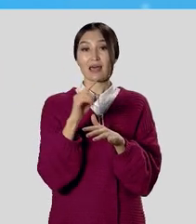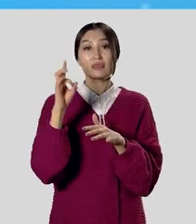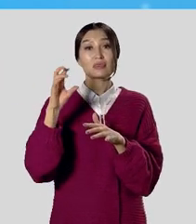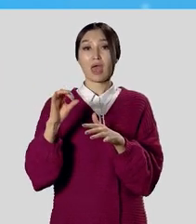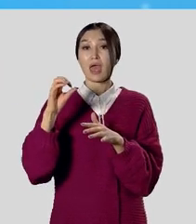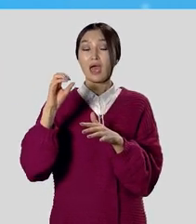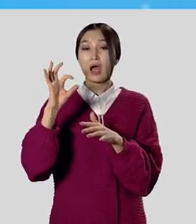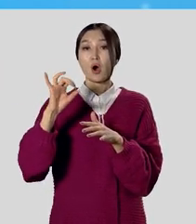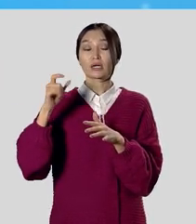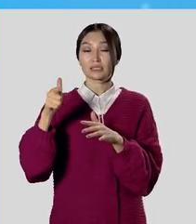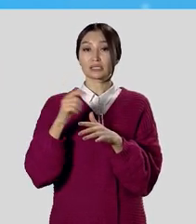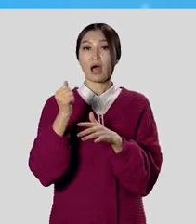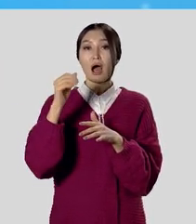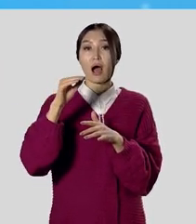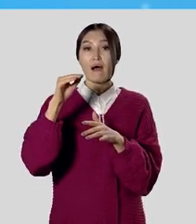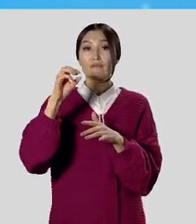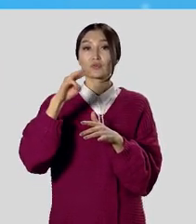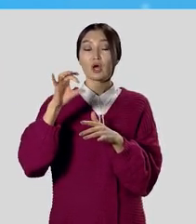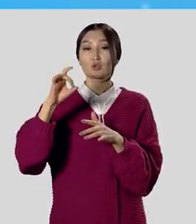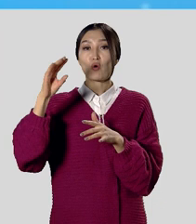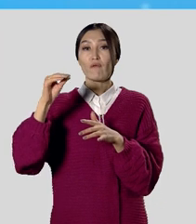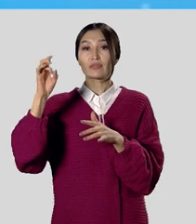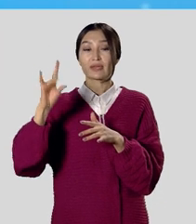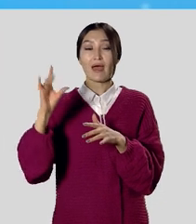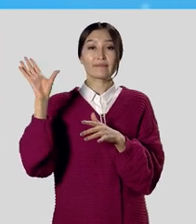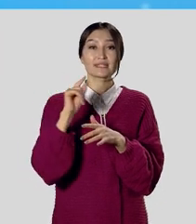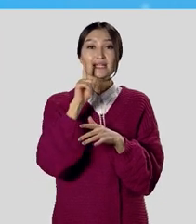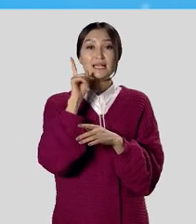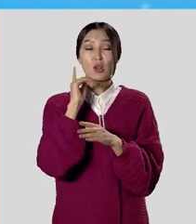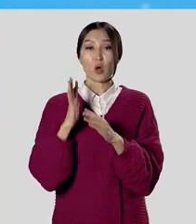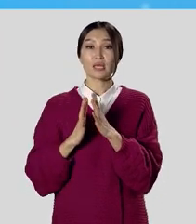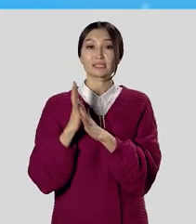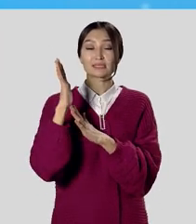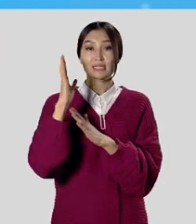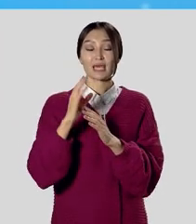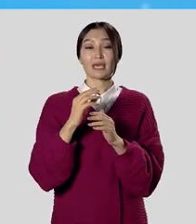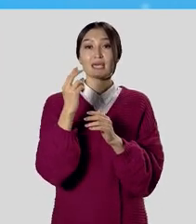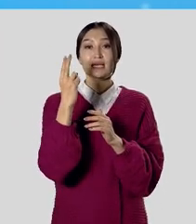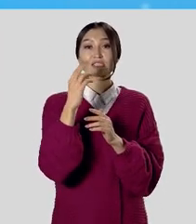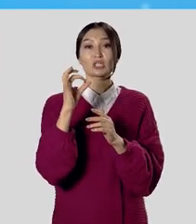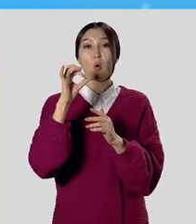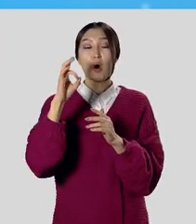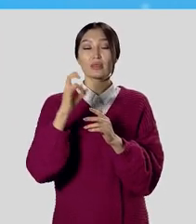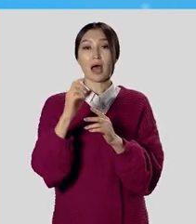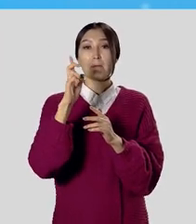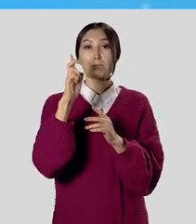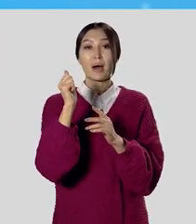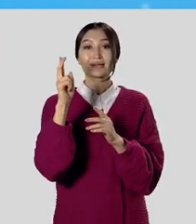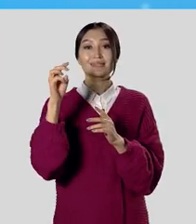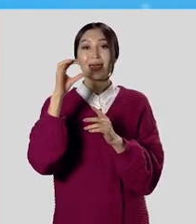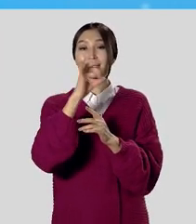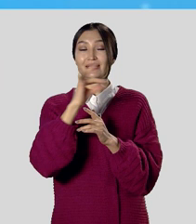неорганических. К автотрофным относят все зеленые растения и цианобактерии.